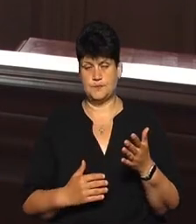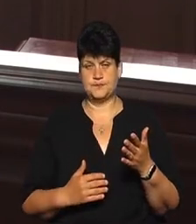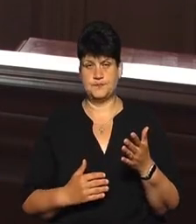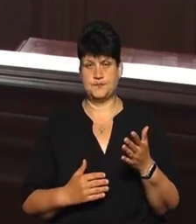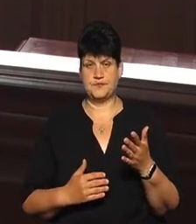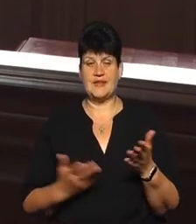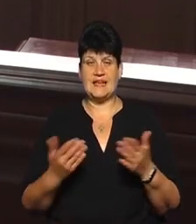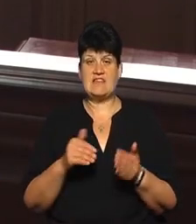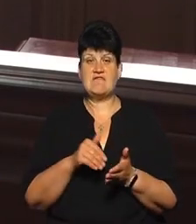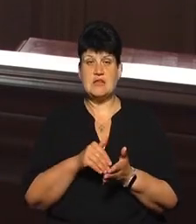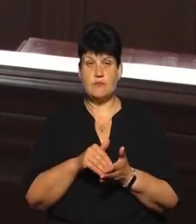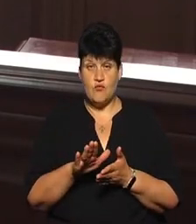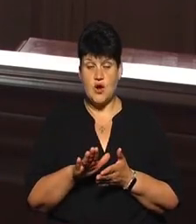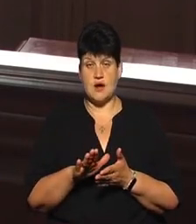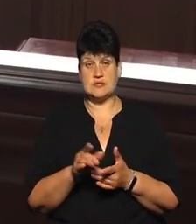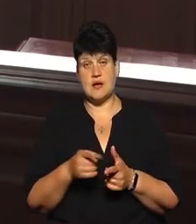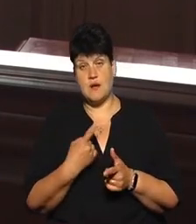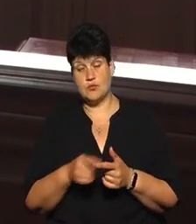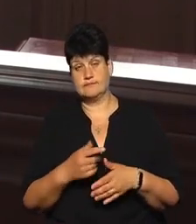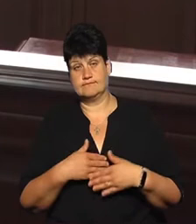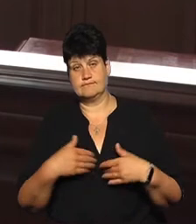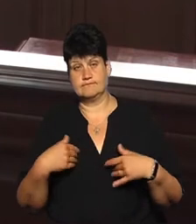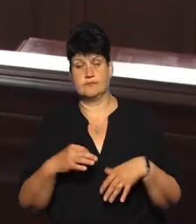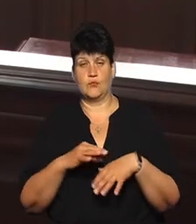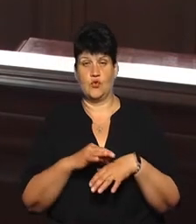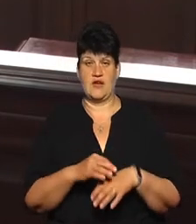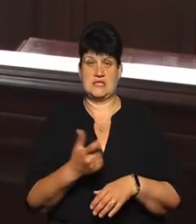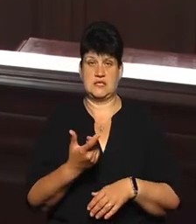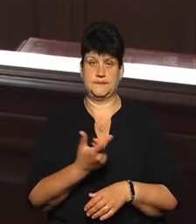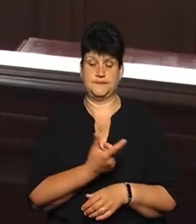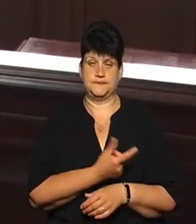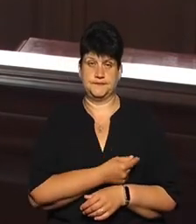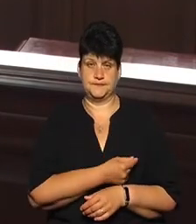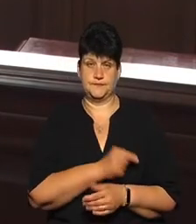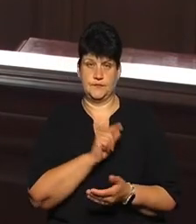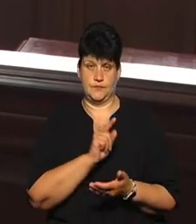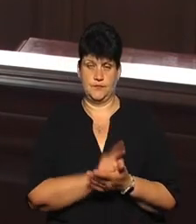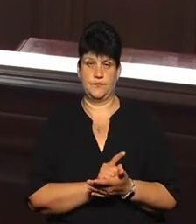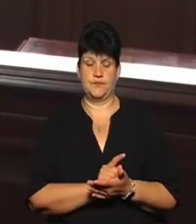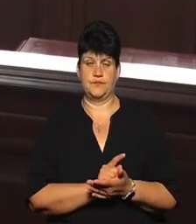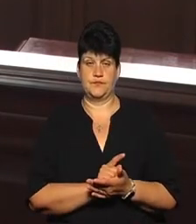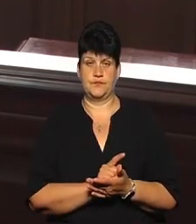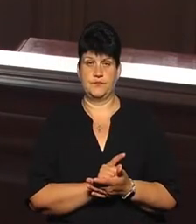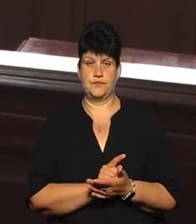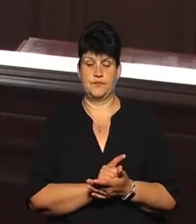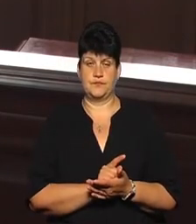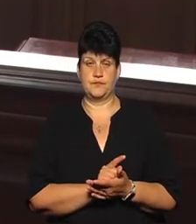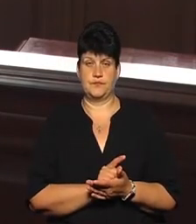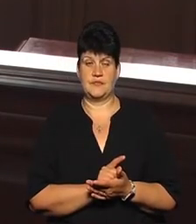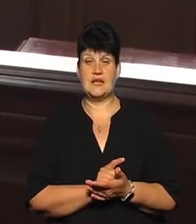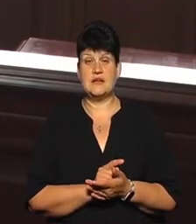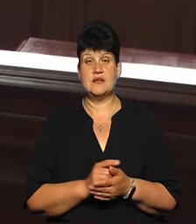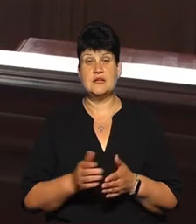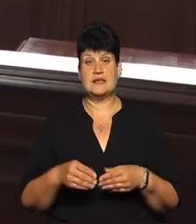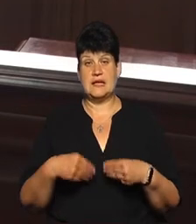які відмовляються або ухиляються від проведення таких обов'язкових профілактичних щеплень шляхом